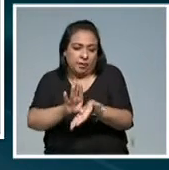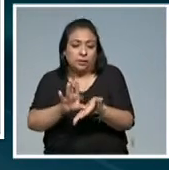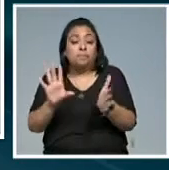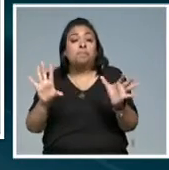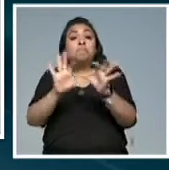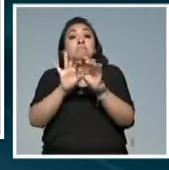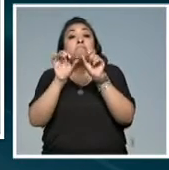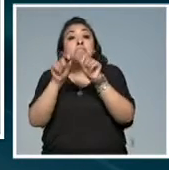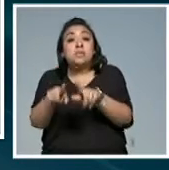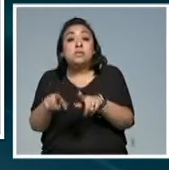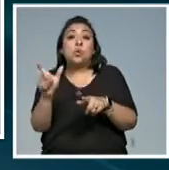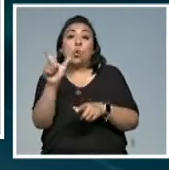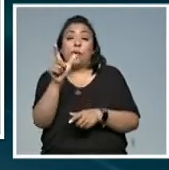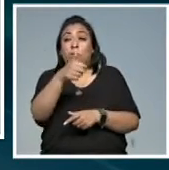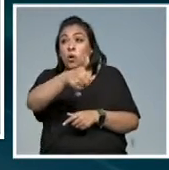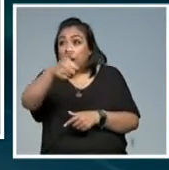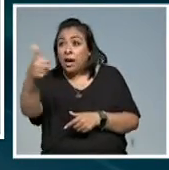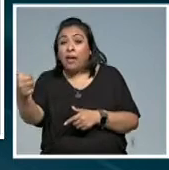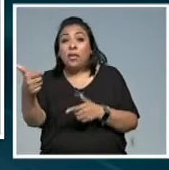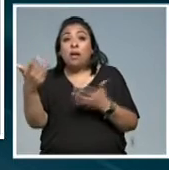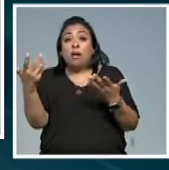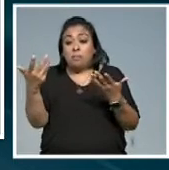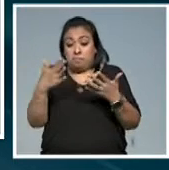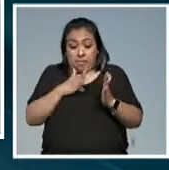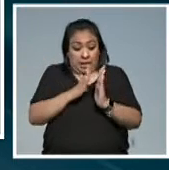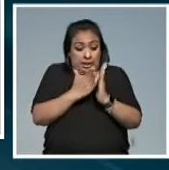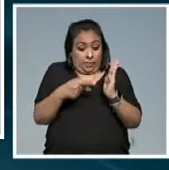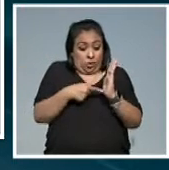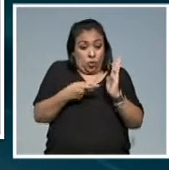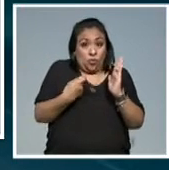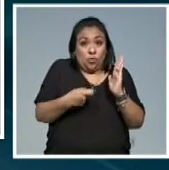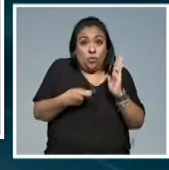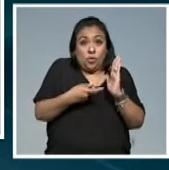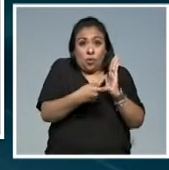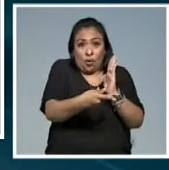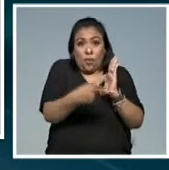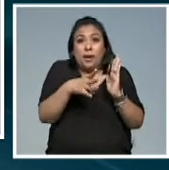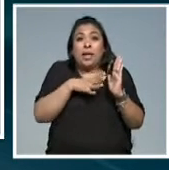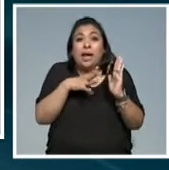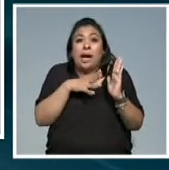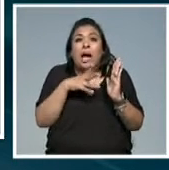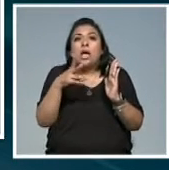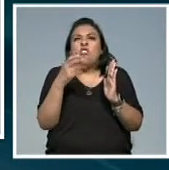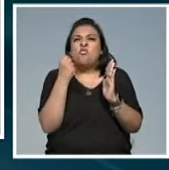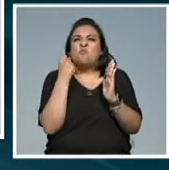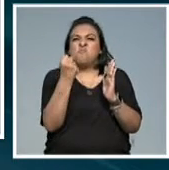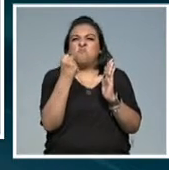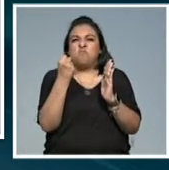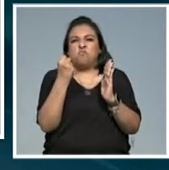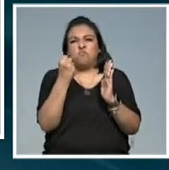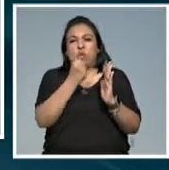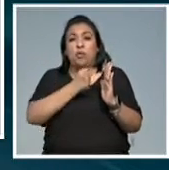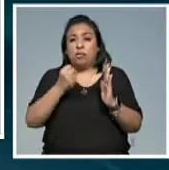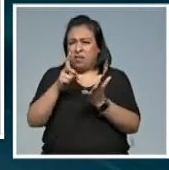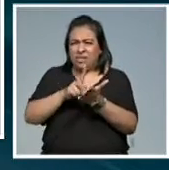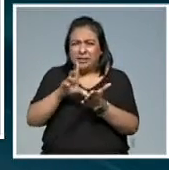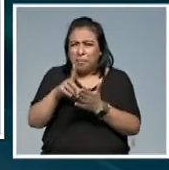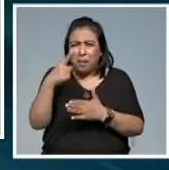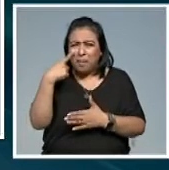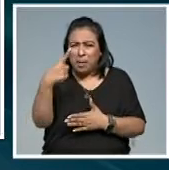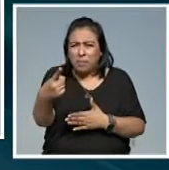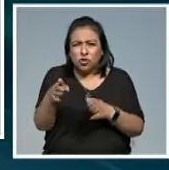fatto che ognuno di noi perderà quelli che io nel libro chiamo con un'iperbole dei superpoteri, però la disabilità non viene mai vista,